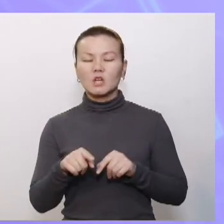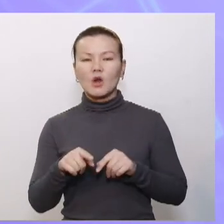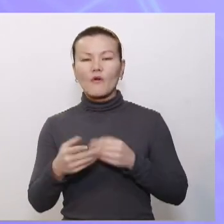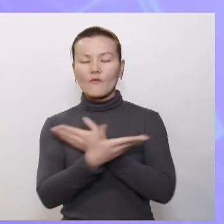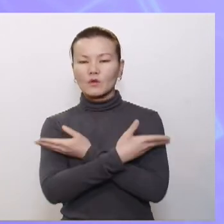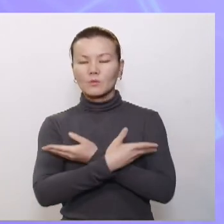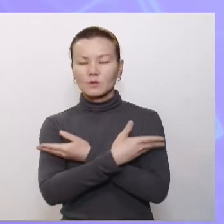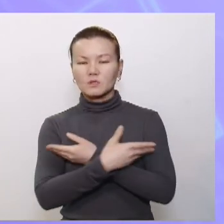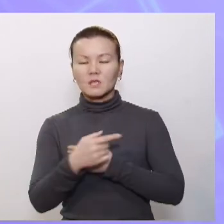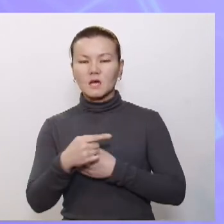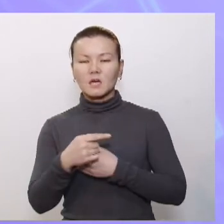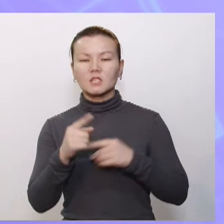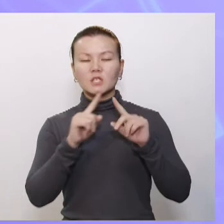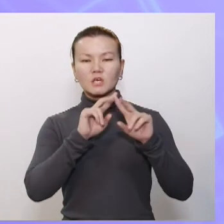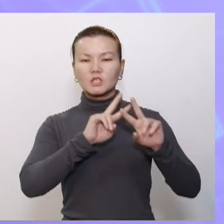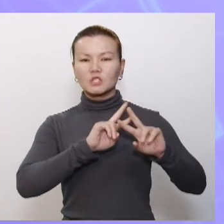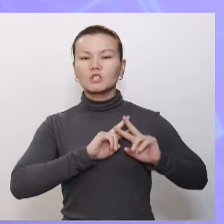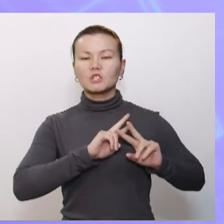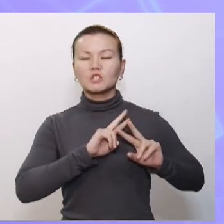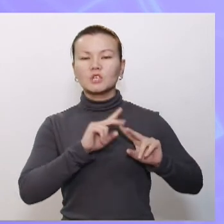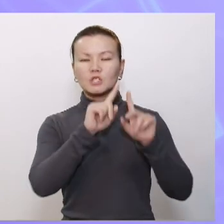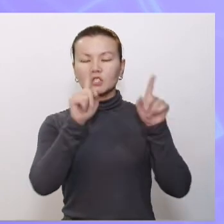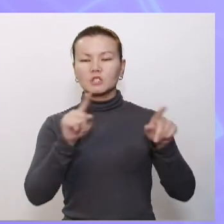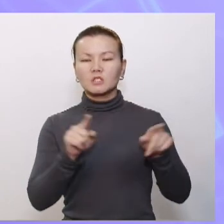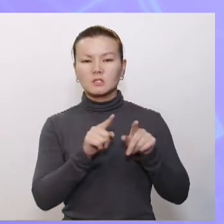футболкадагы жылдызча.